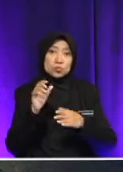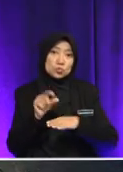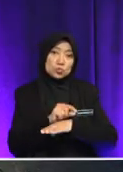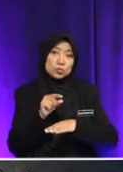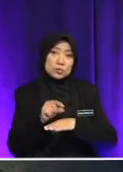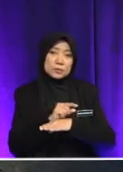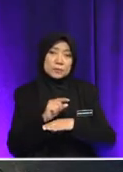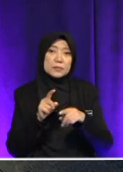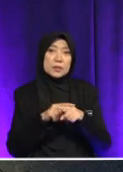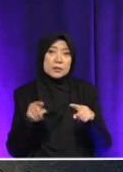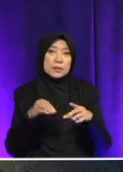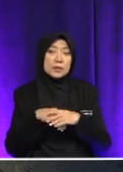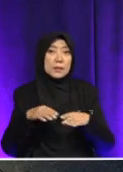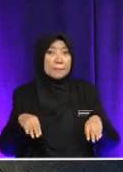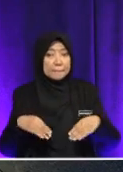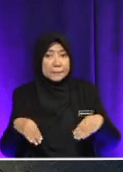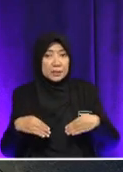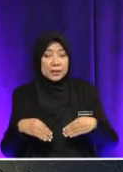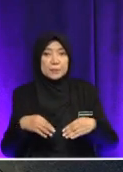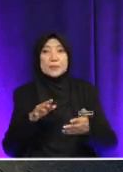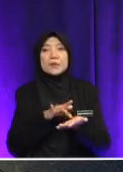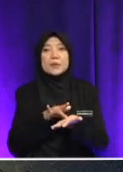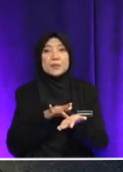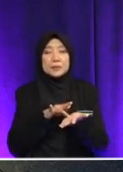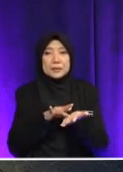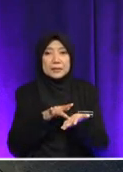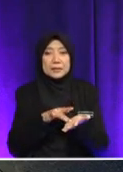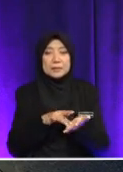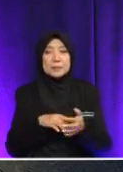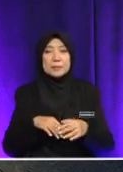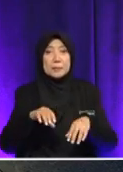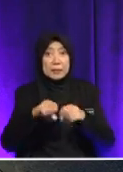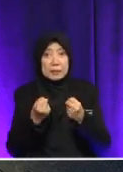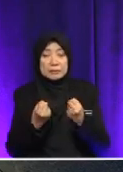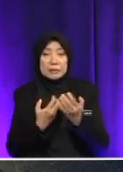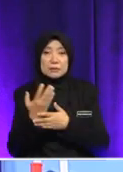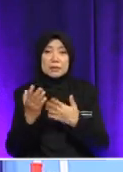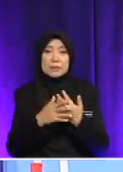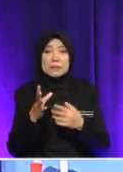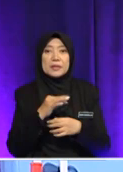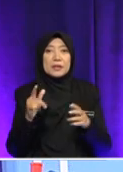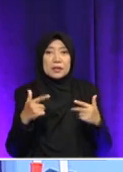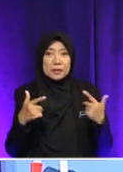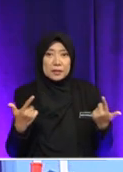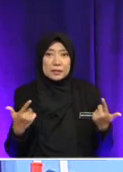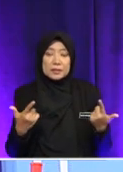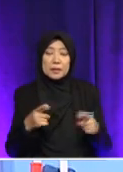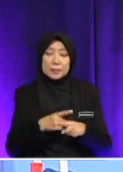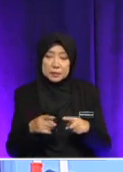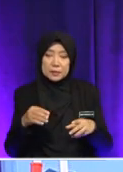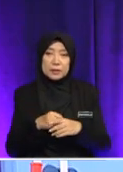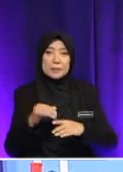safik tapi dalam bidang perbuatan ah guys ini dalam bidang industri